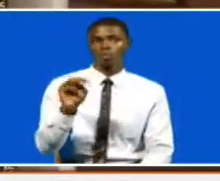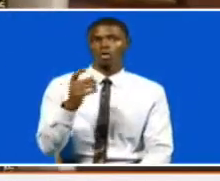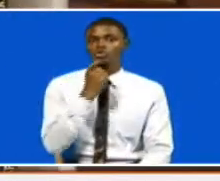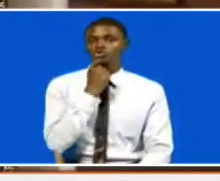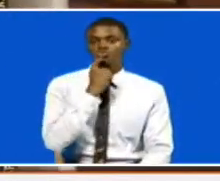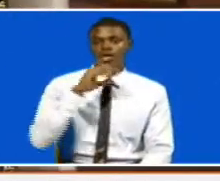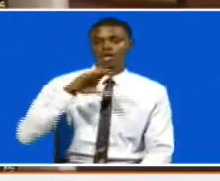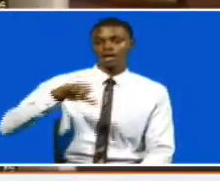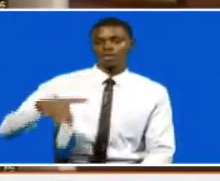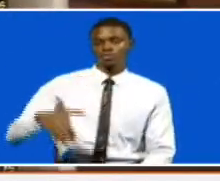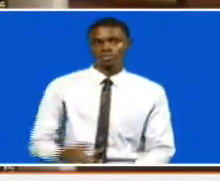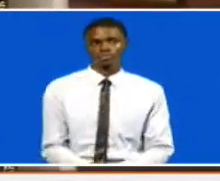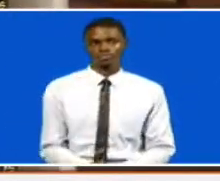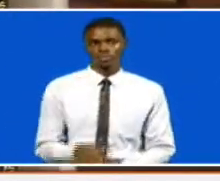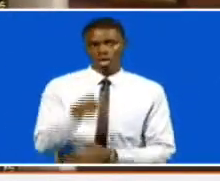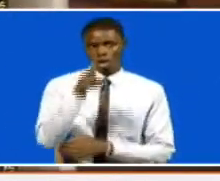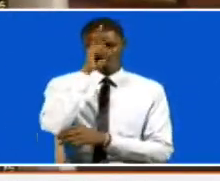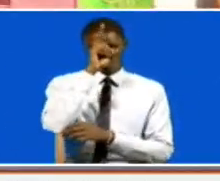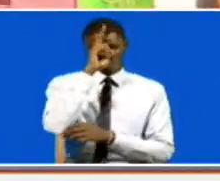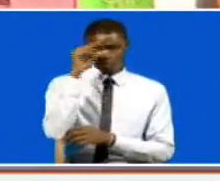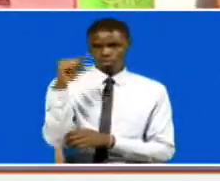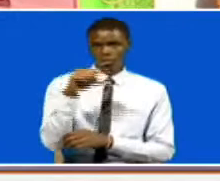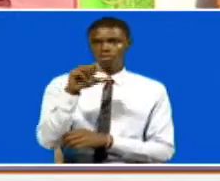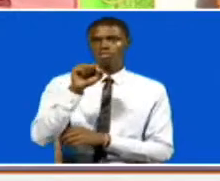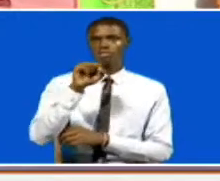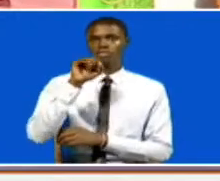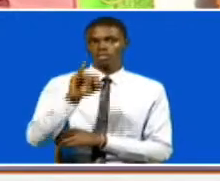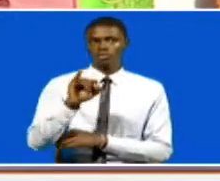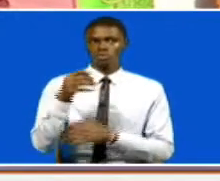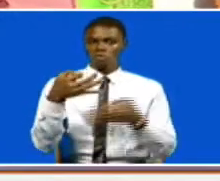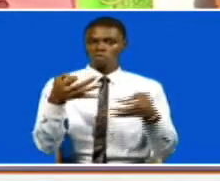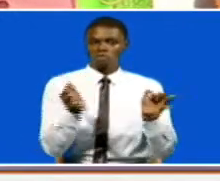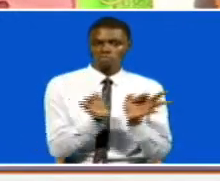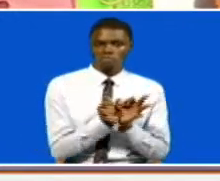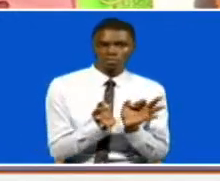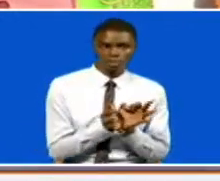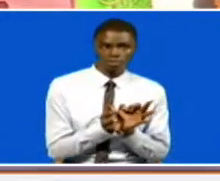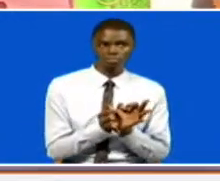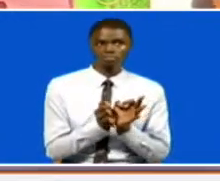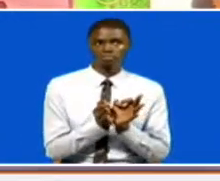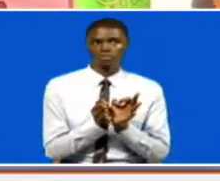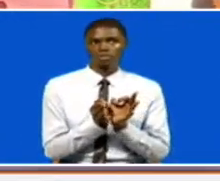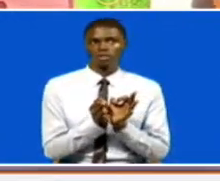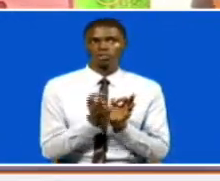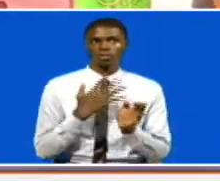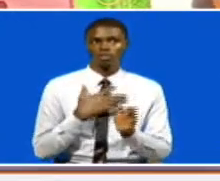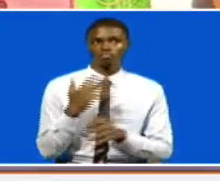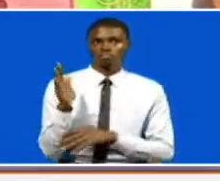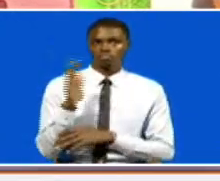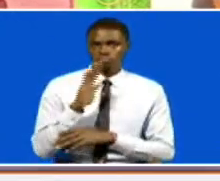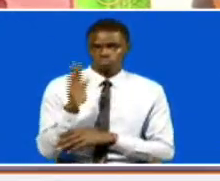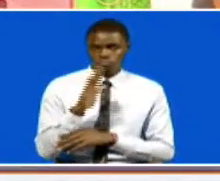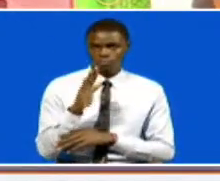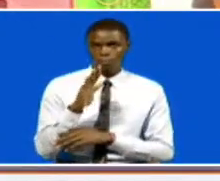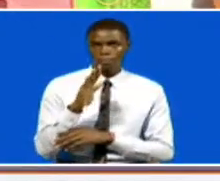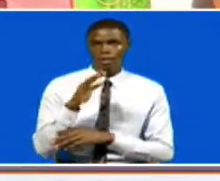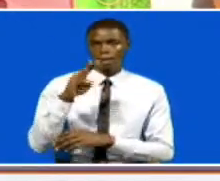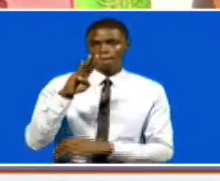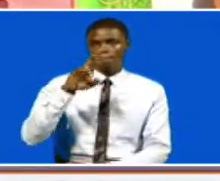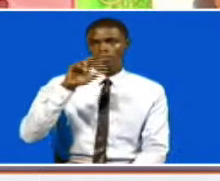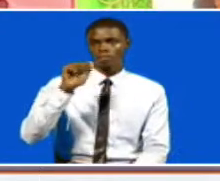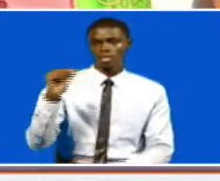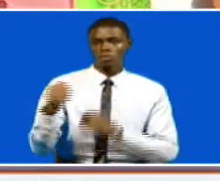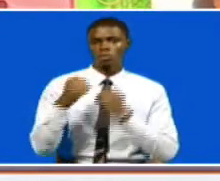ya Turkana. Maafisa wa GSU, familia marehemu, ilimsawiri Brian kwa shupavu